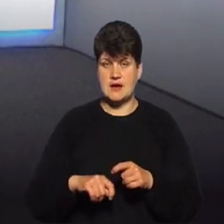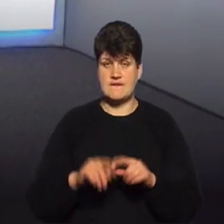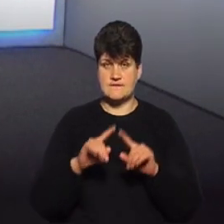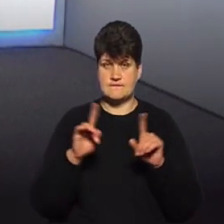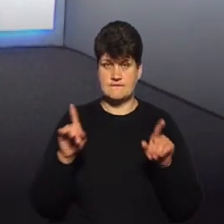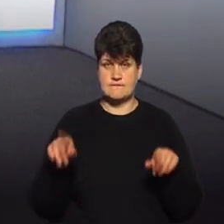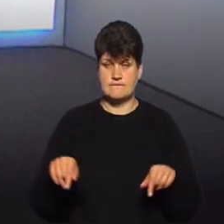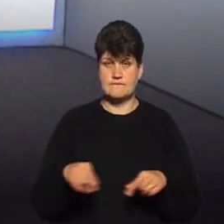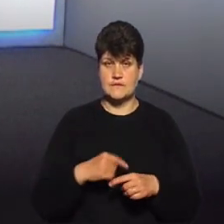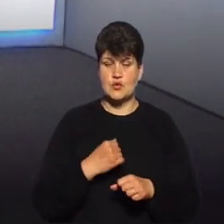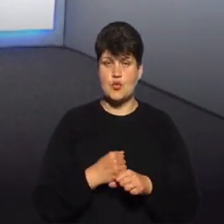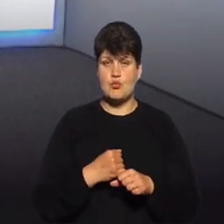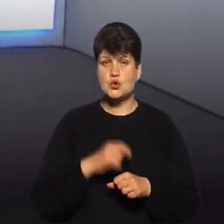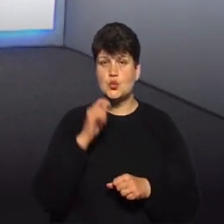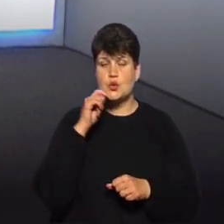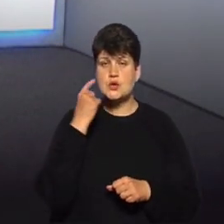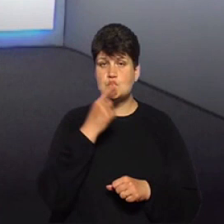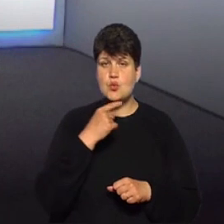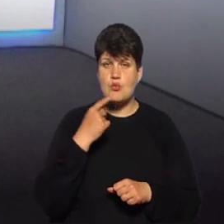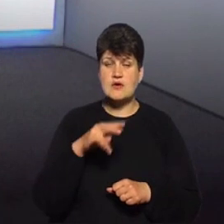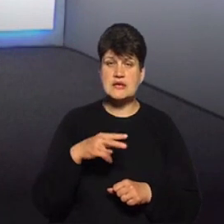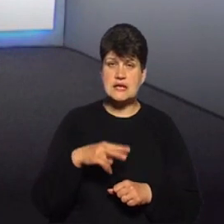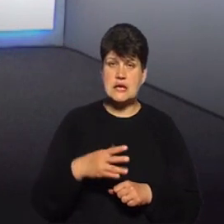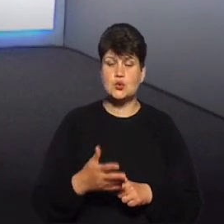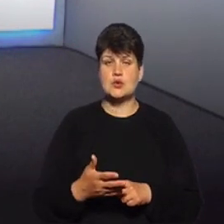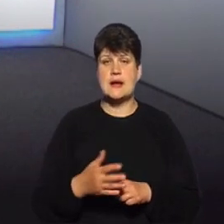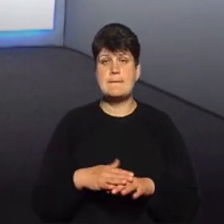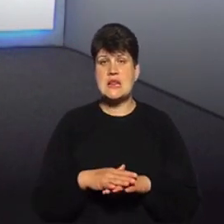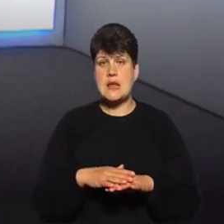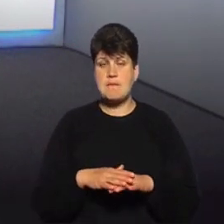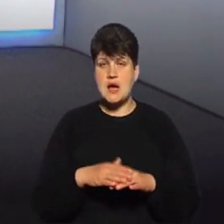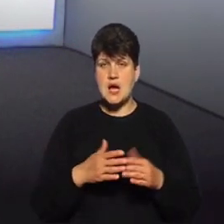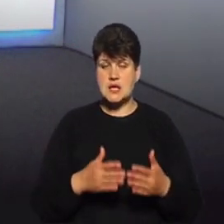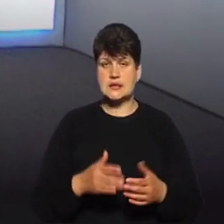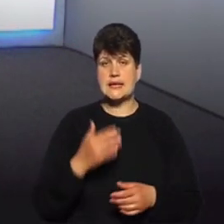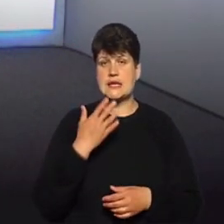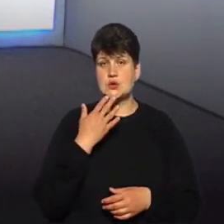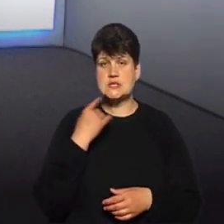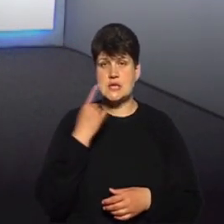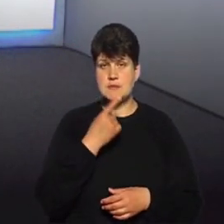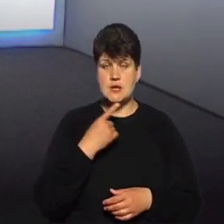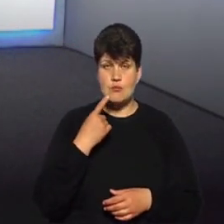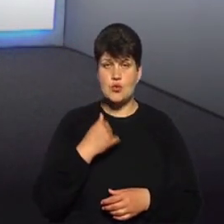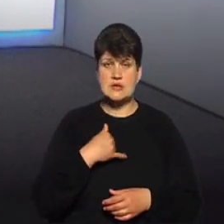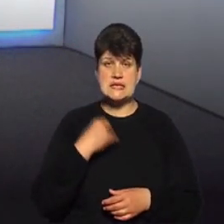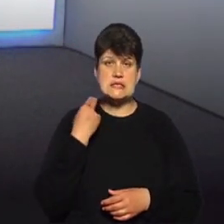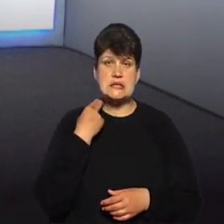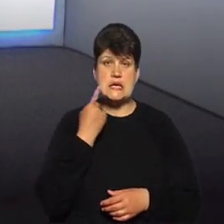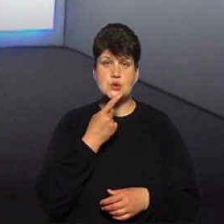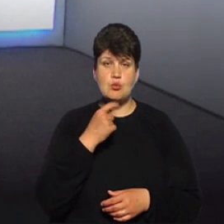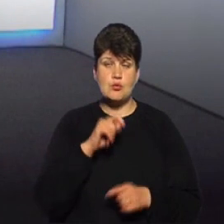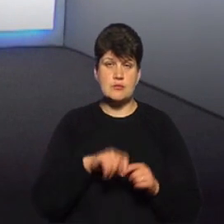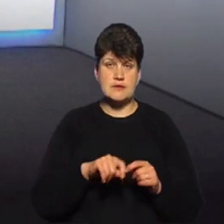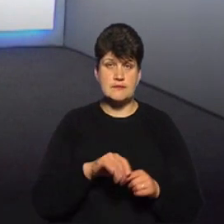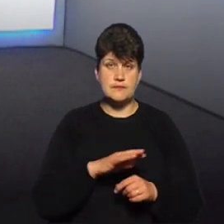з української мови, чи української мови, літератури, математики і іноземні мови, в нас англійську мову перевіряли. Ми